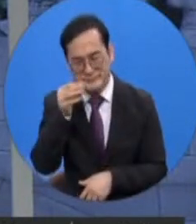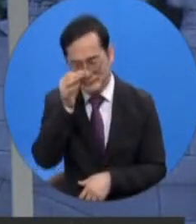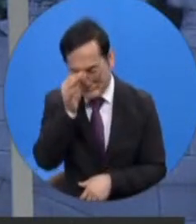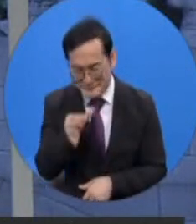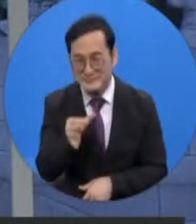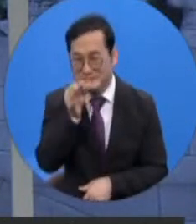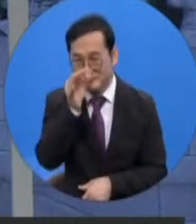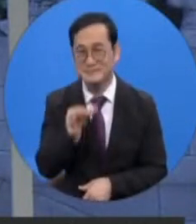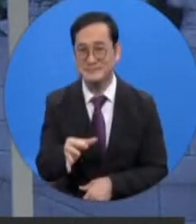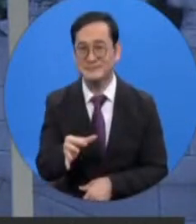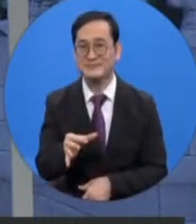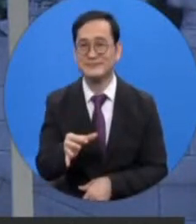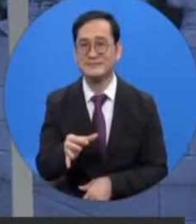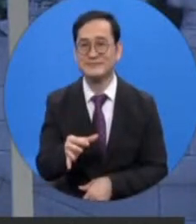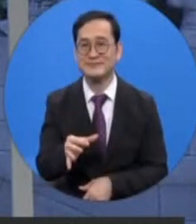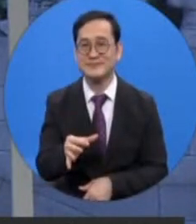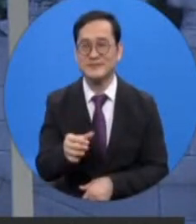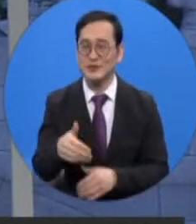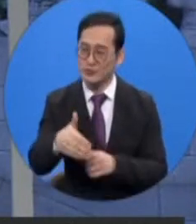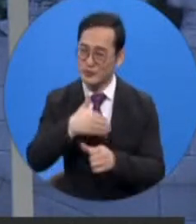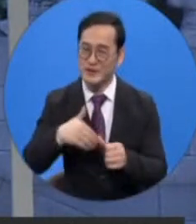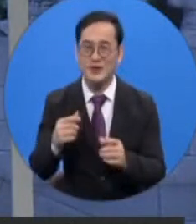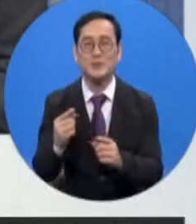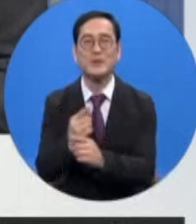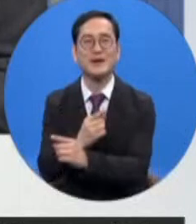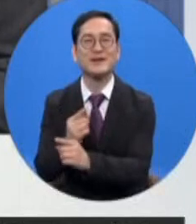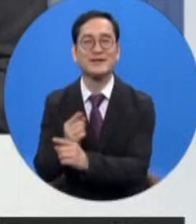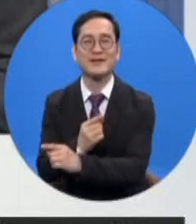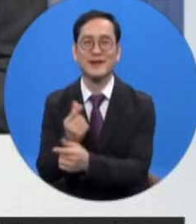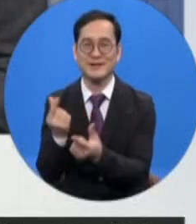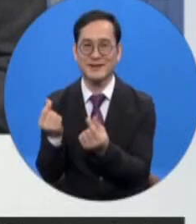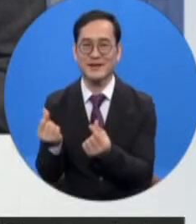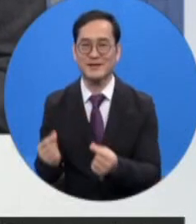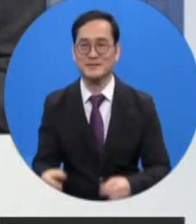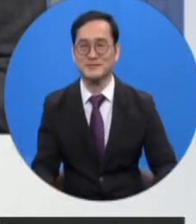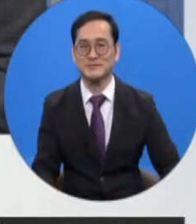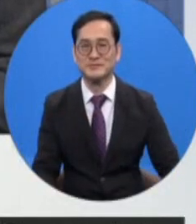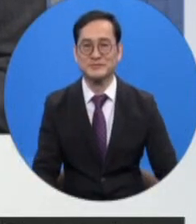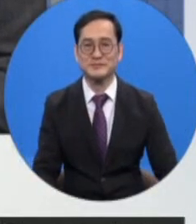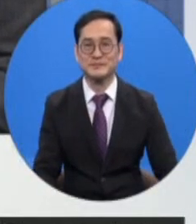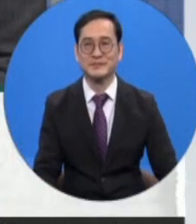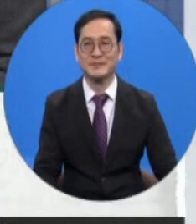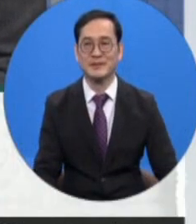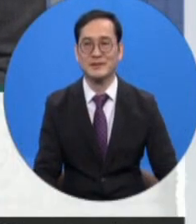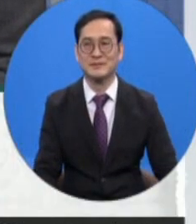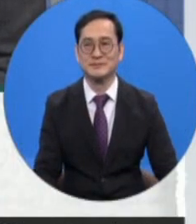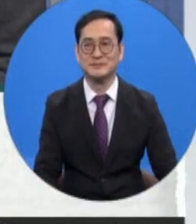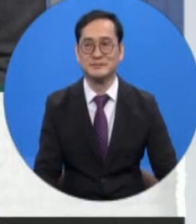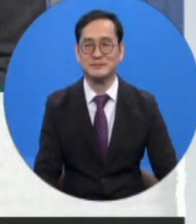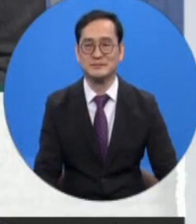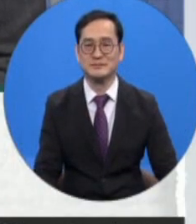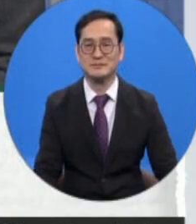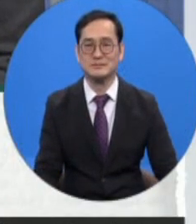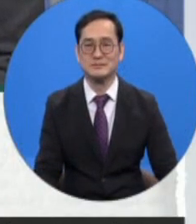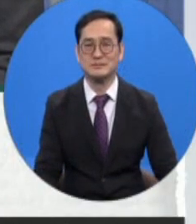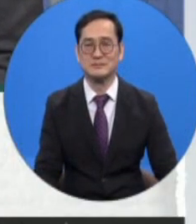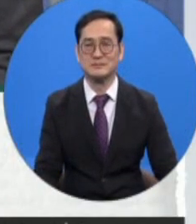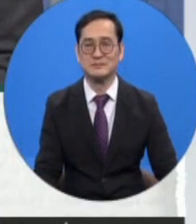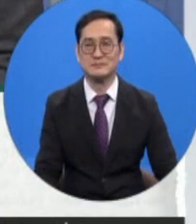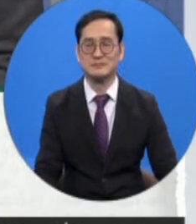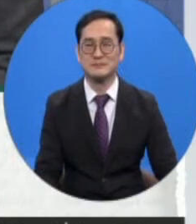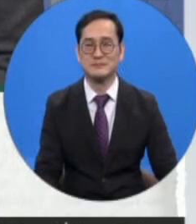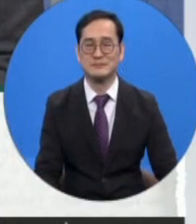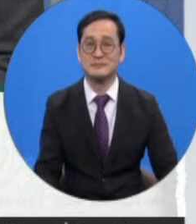죄송하다라는 메시지예요. 뉘앙스가 좀 바뀌었습니다. 선대위 내에서 후보의 발언이 좀 부적절했다라는 건의가 있었습니까,